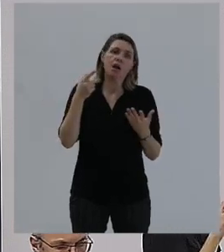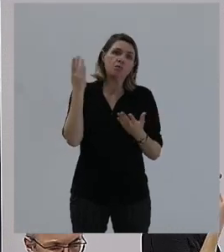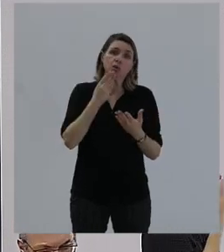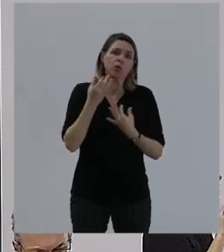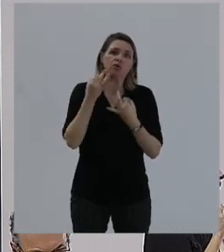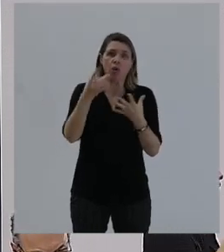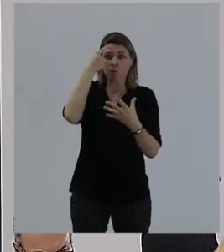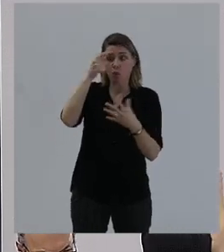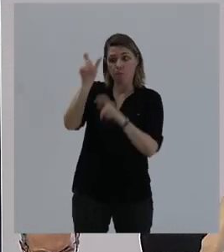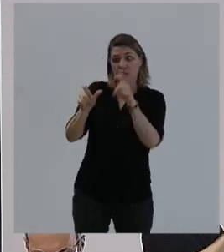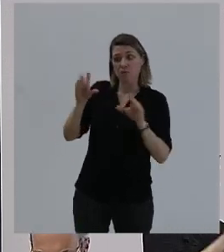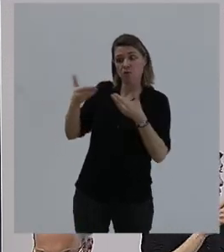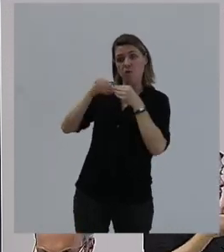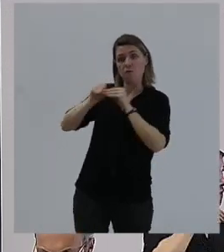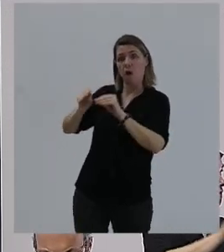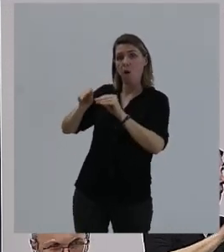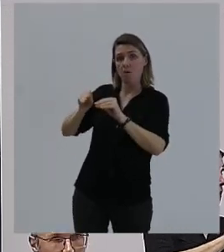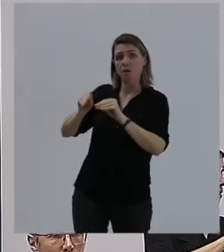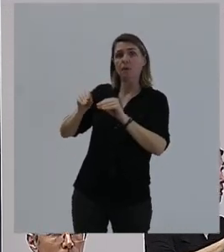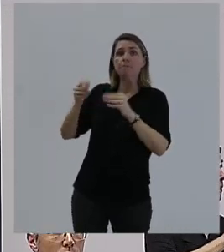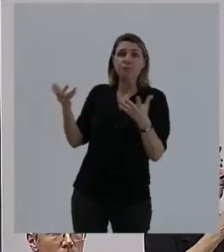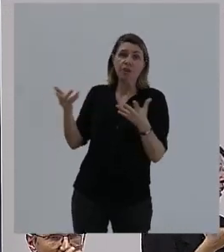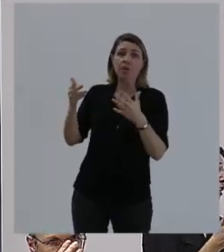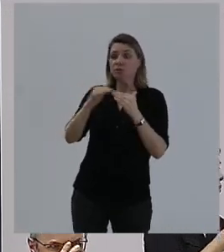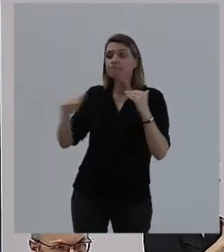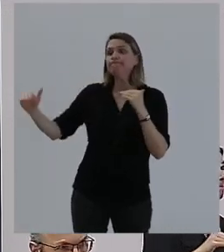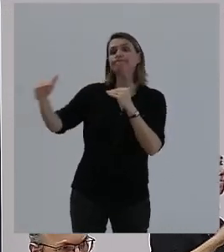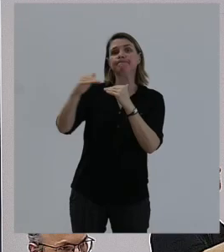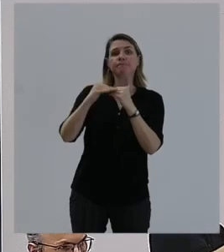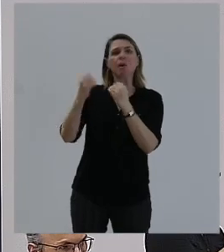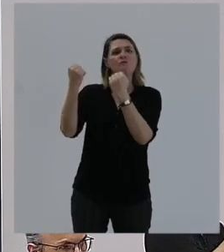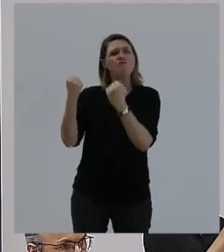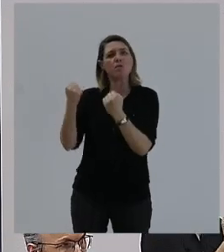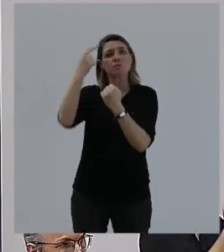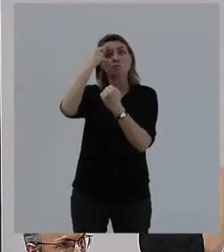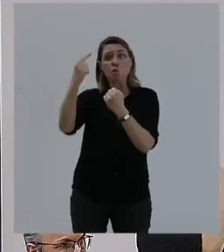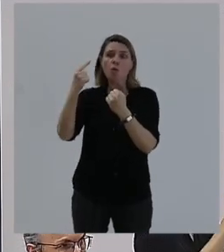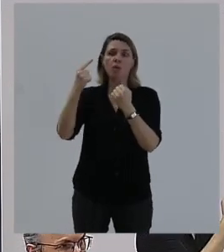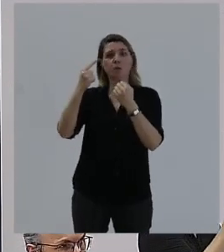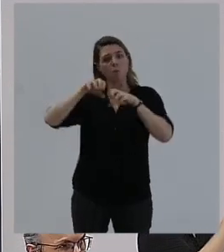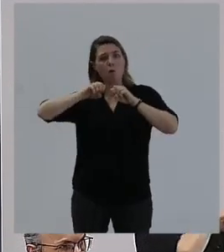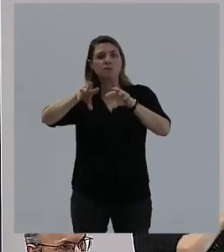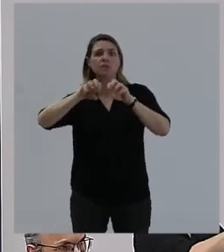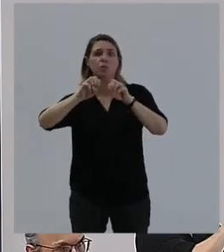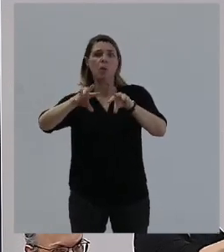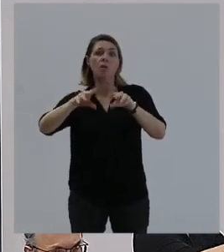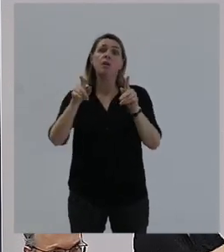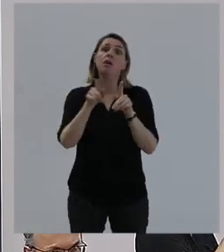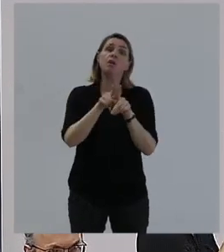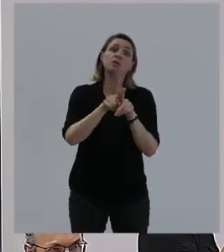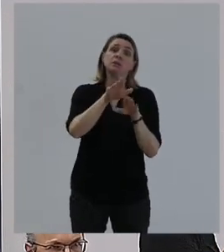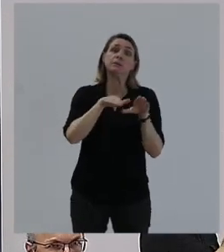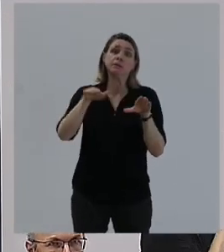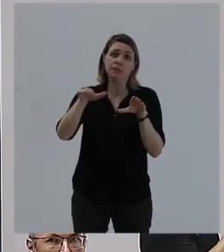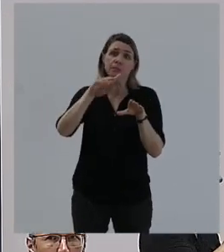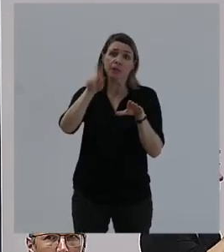temps, déjà pour former les gens, former une sorte de task force pour pouvoir faire un certain nombre d'enseignements. Et bien évidemment,